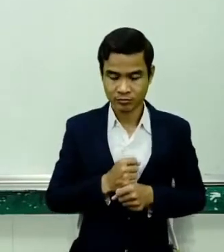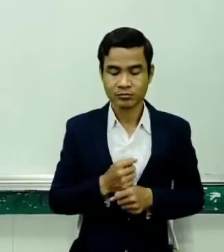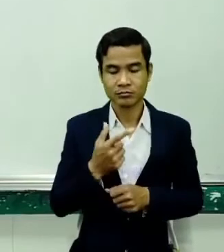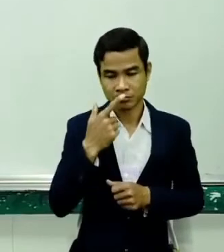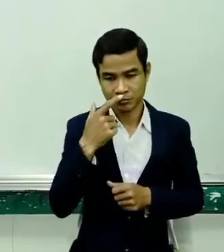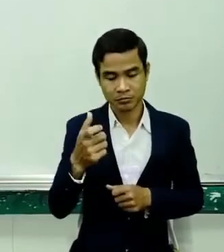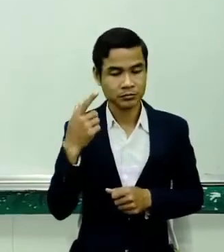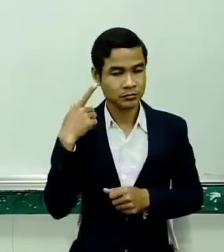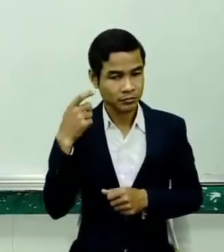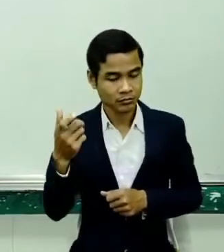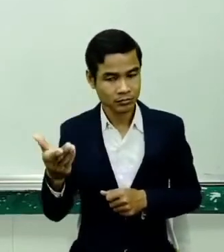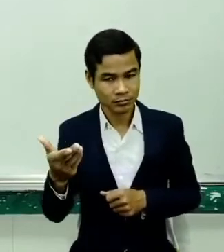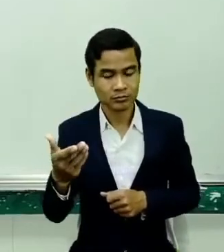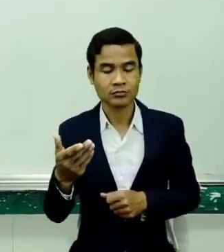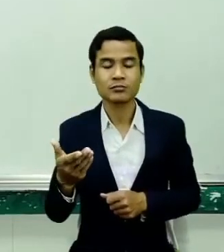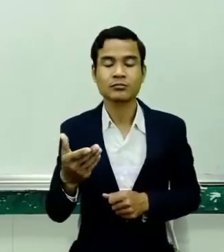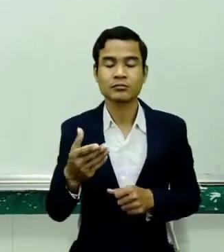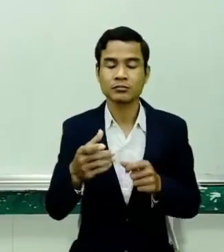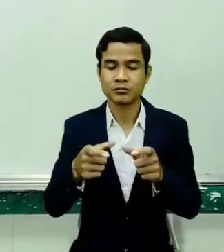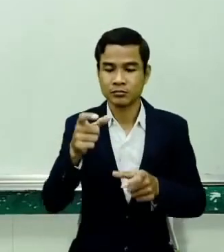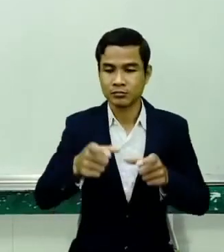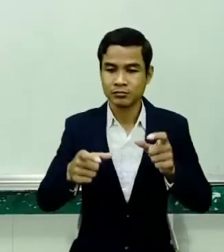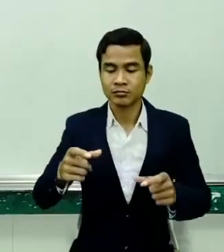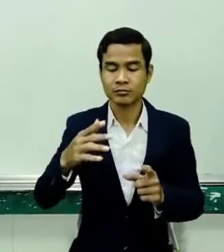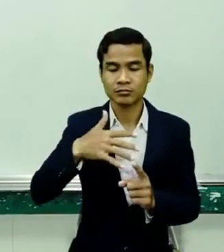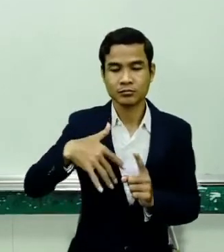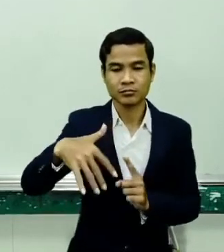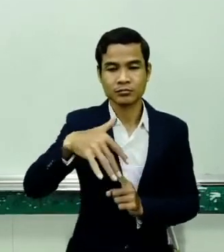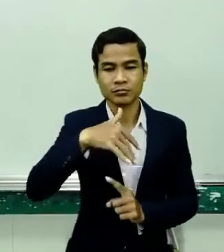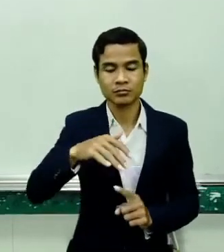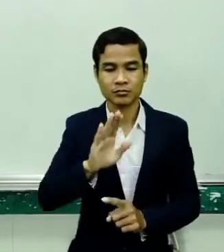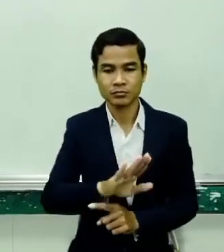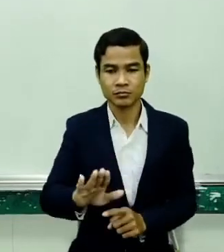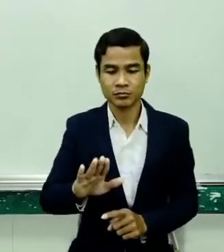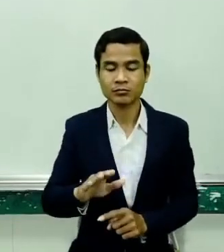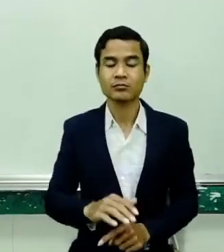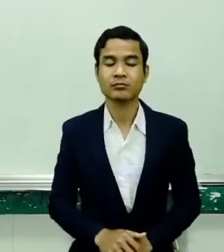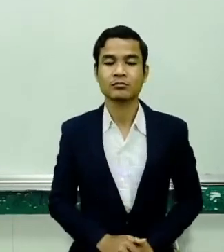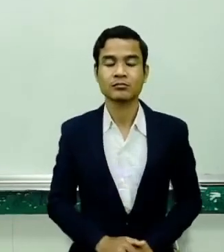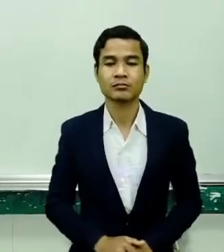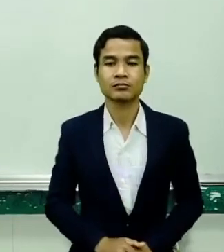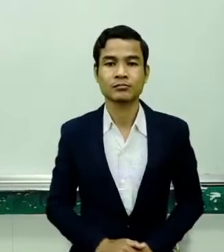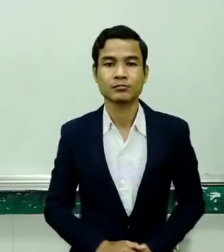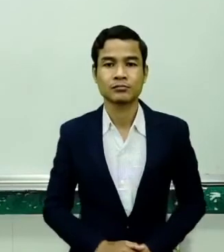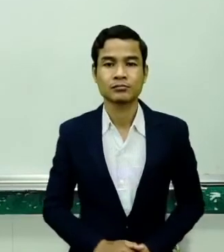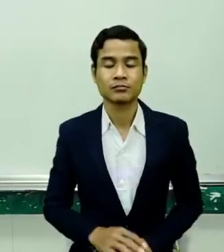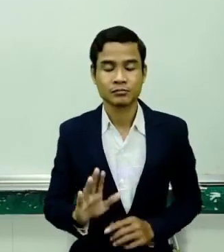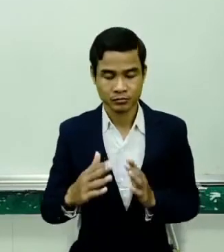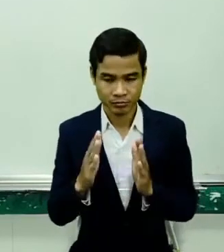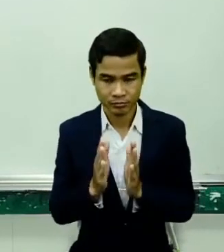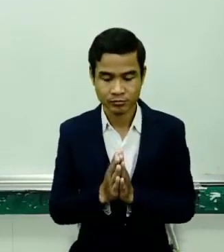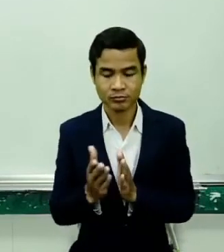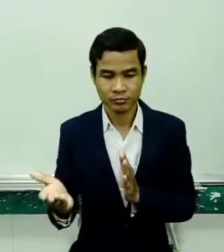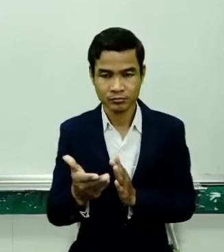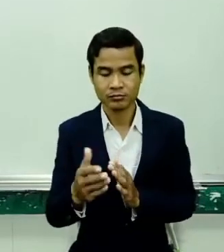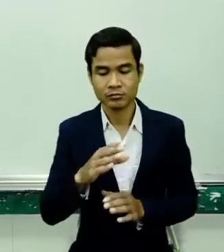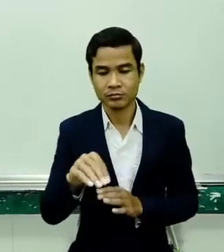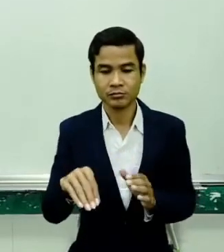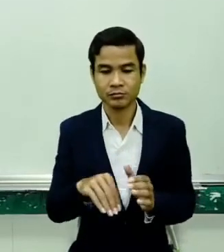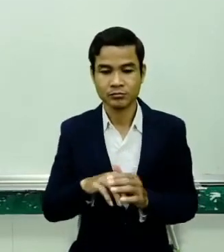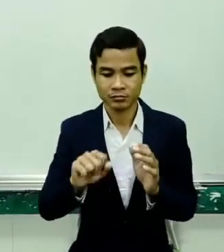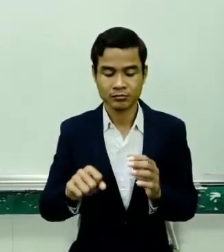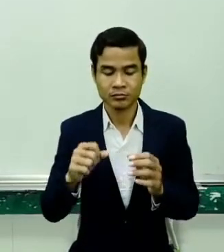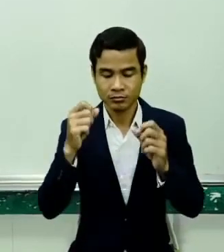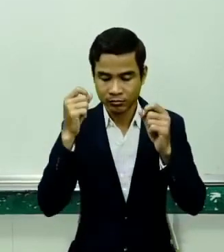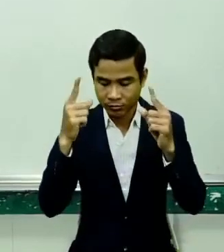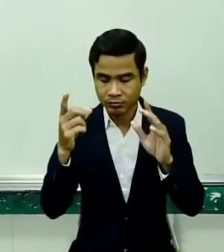ម៉ាក់ពីអ្នកនៅជុំវិញខ្លួនកូនចាអរគុណកូនកូនទាំងអស់គ្នាដែលបាន